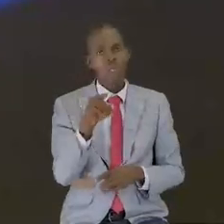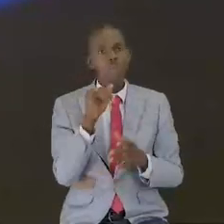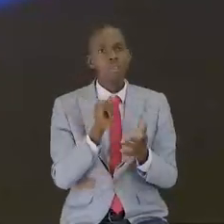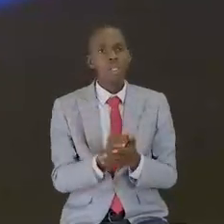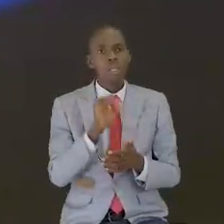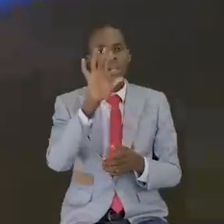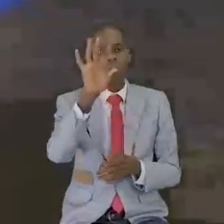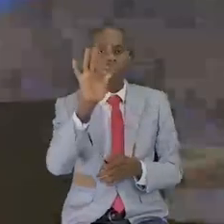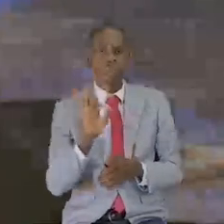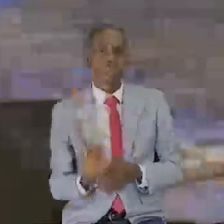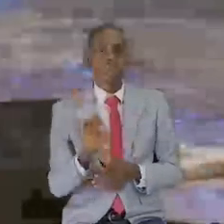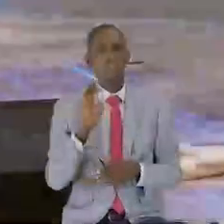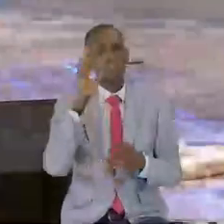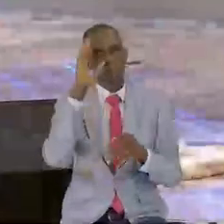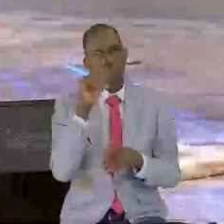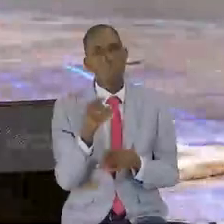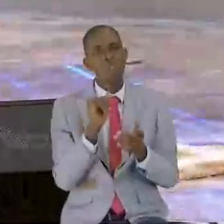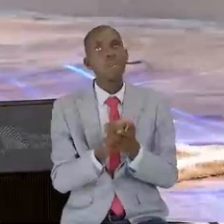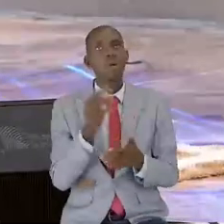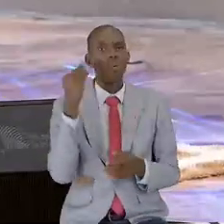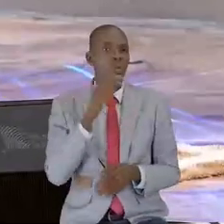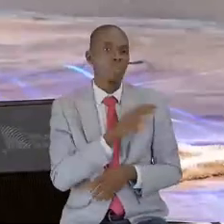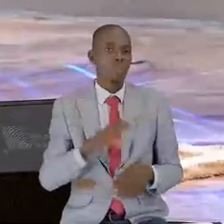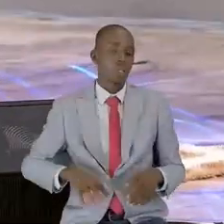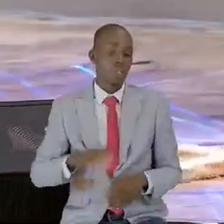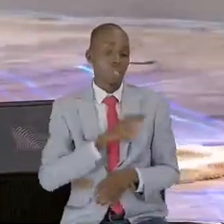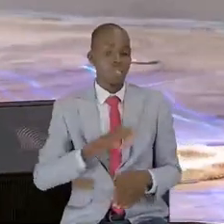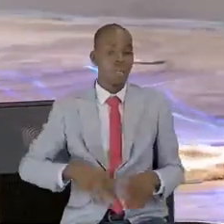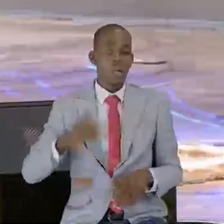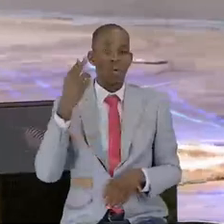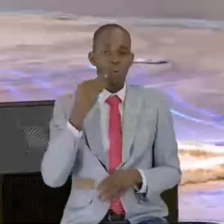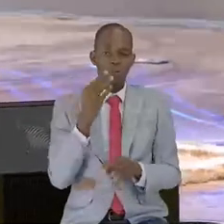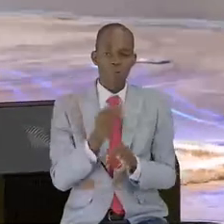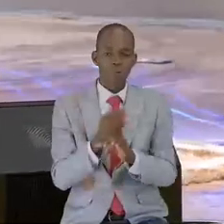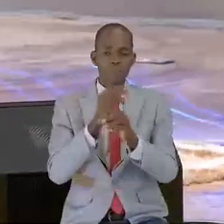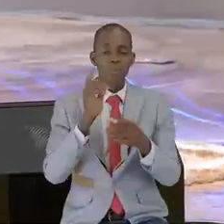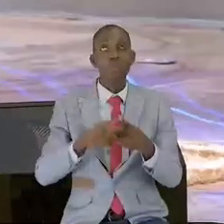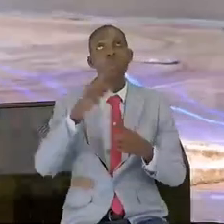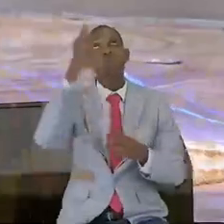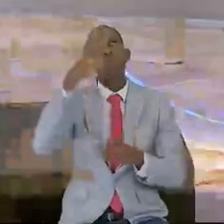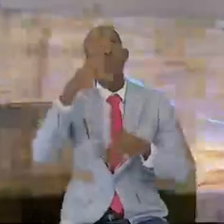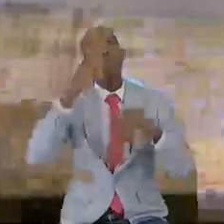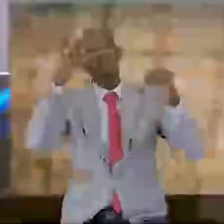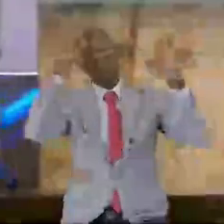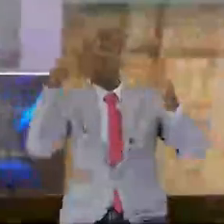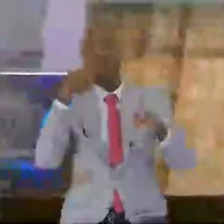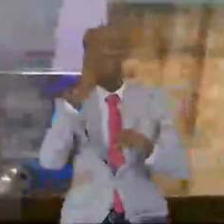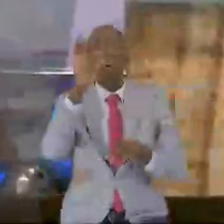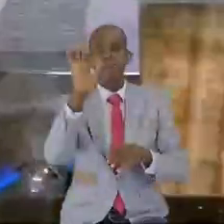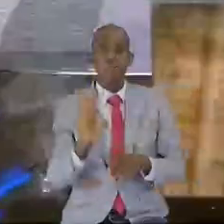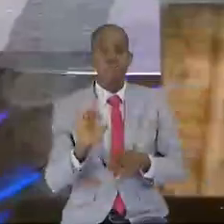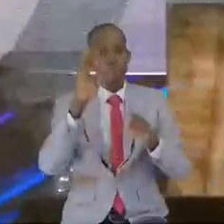établi. Ça, c'est Christ. Il a été fidèle à Dieu au Père, qui l'a établi, qui